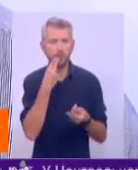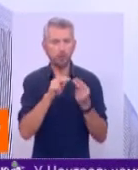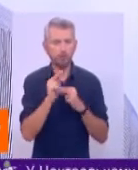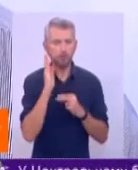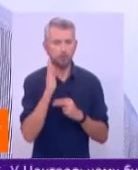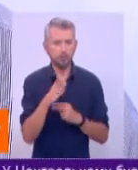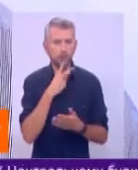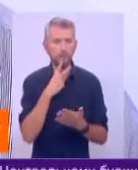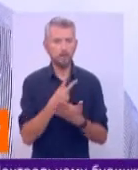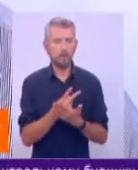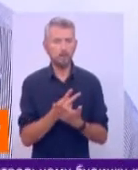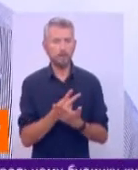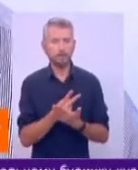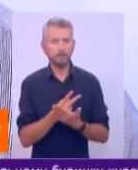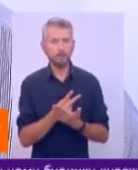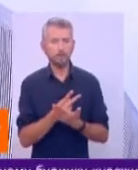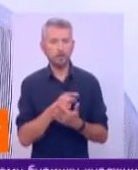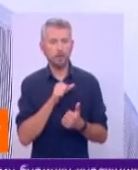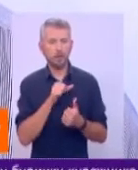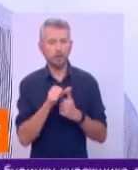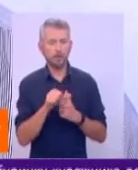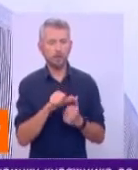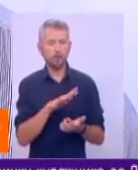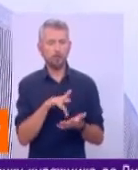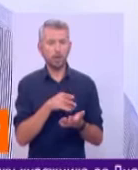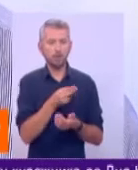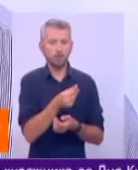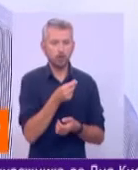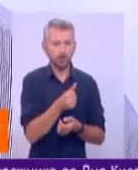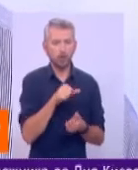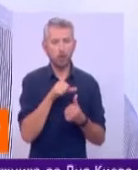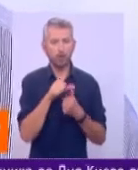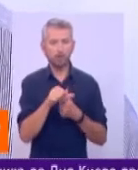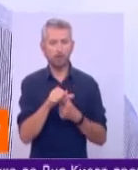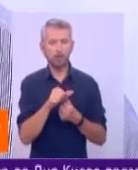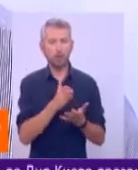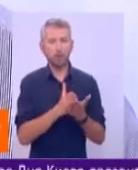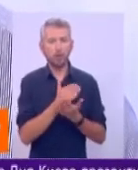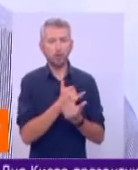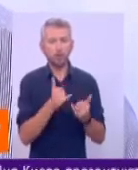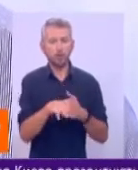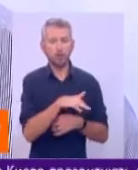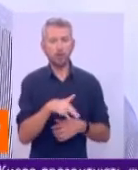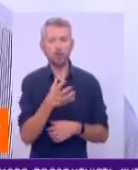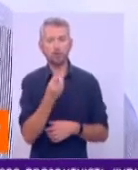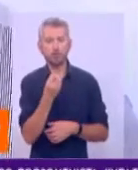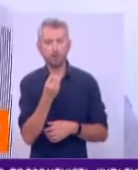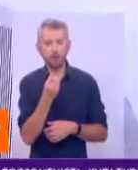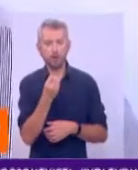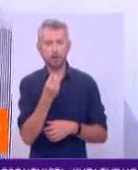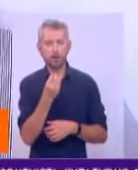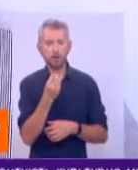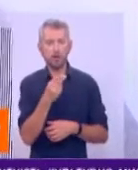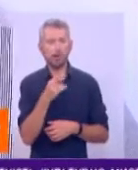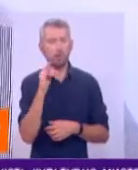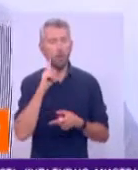у вигляді, окрім комунальних платежів, окрім утримання території, ще